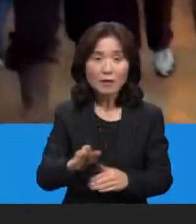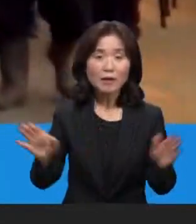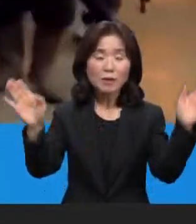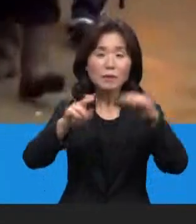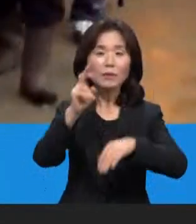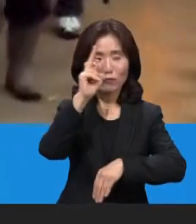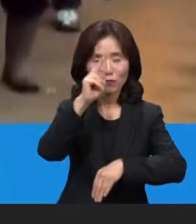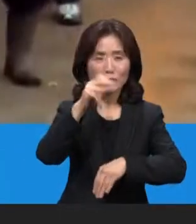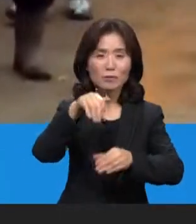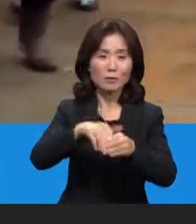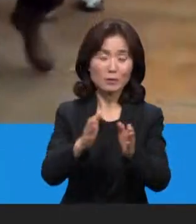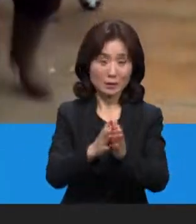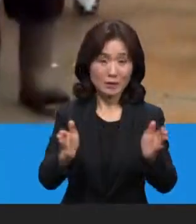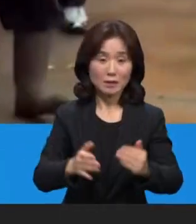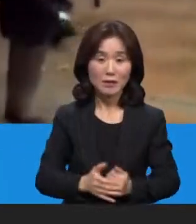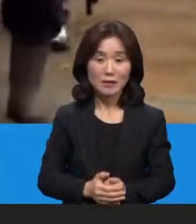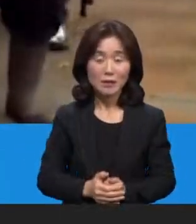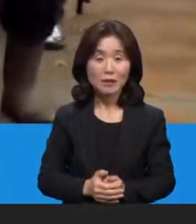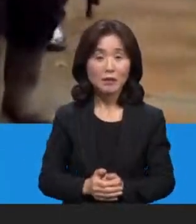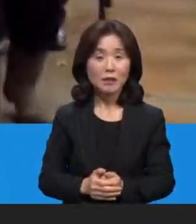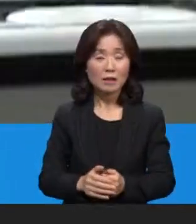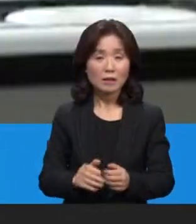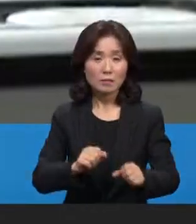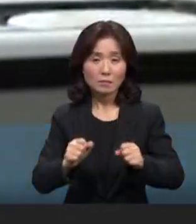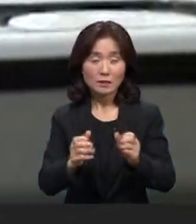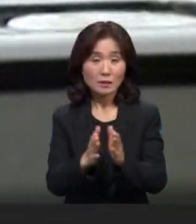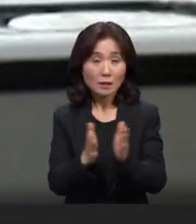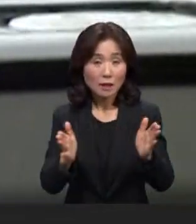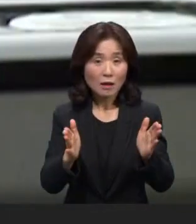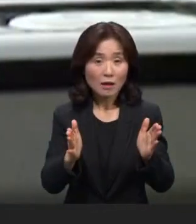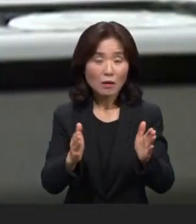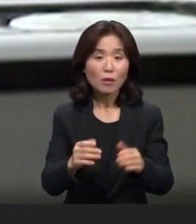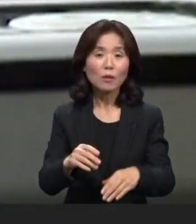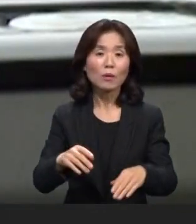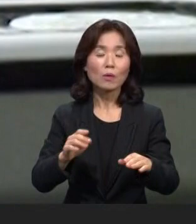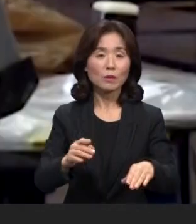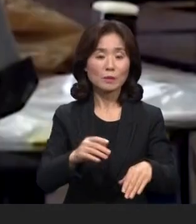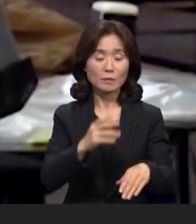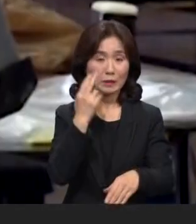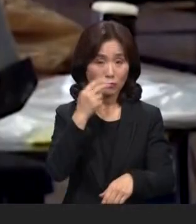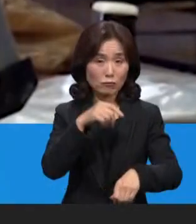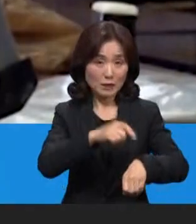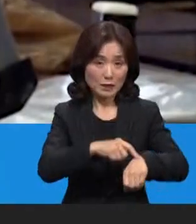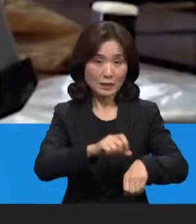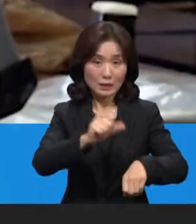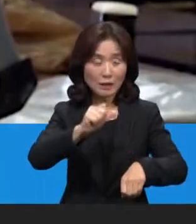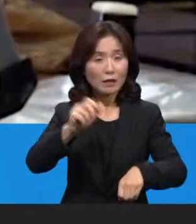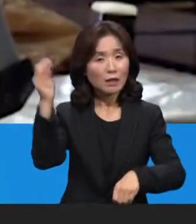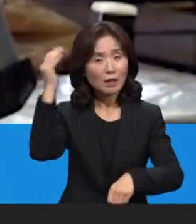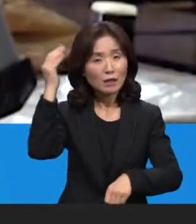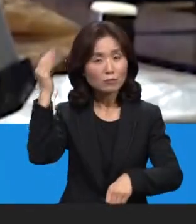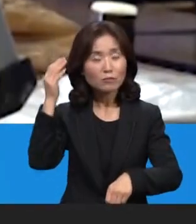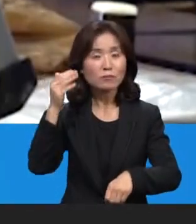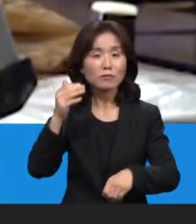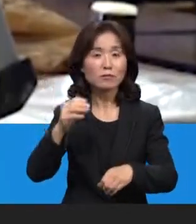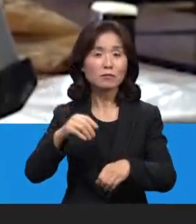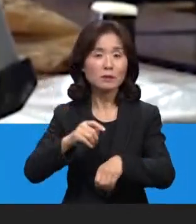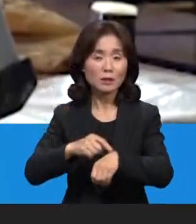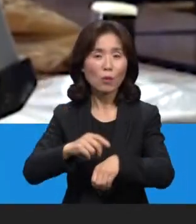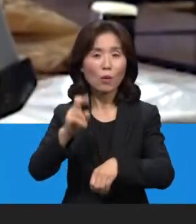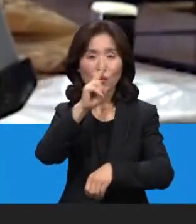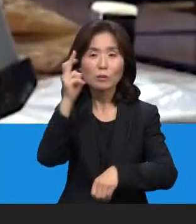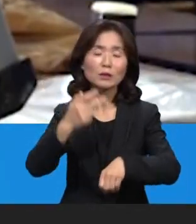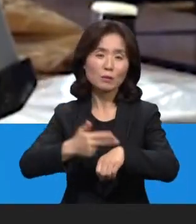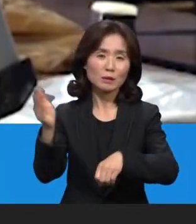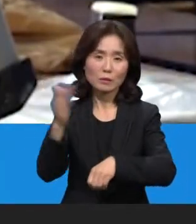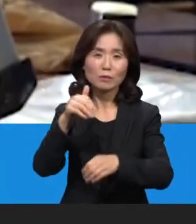시작한 것이고요. 본격적으로 투표가 시작되는 건 현지 시간으로 오전 5시, 우리 시간으로는 약 2시간 뒤인 오후 7시